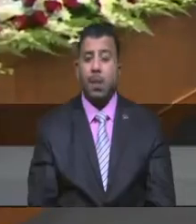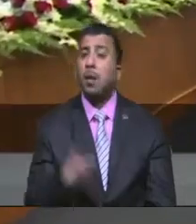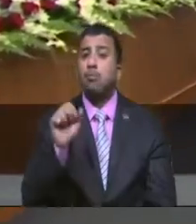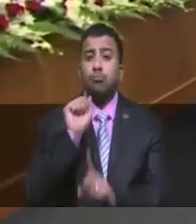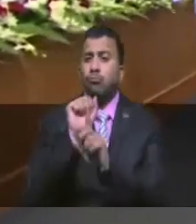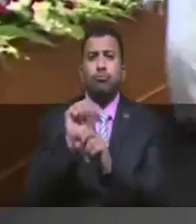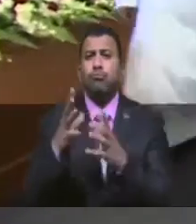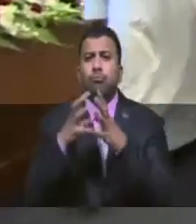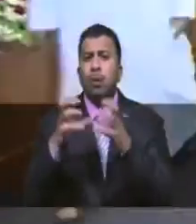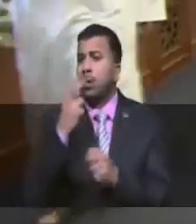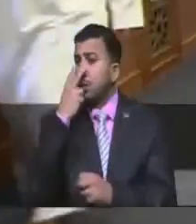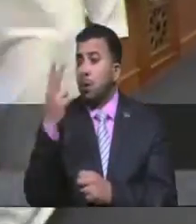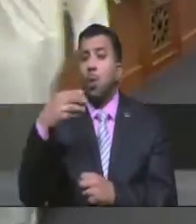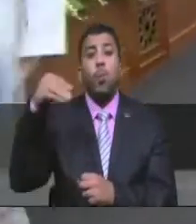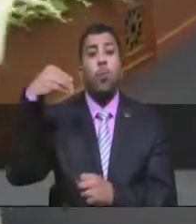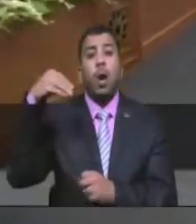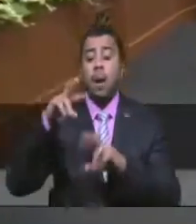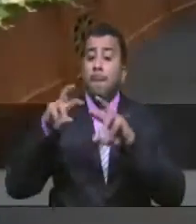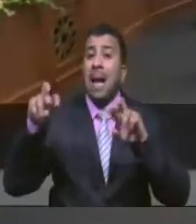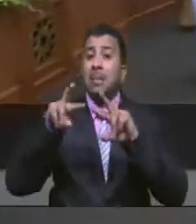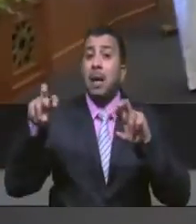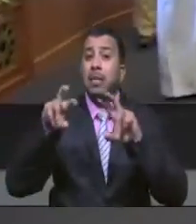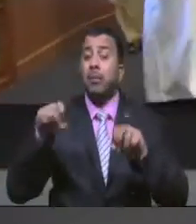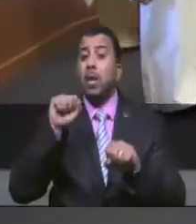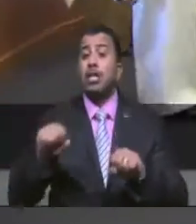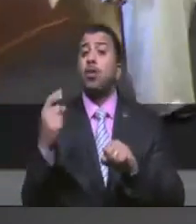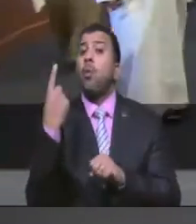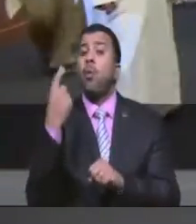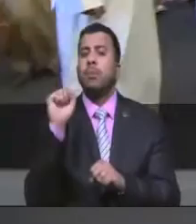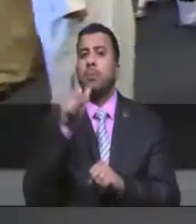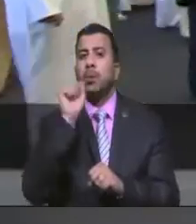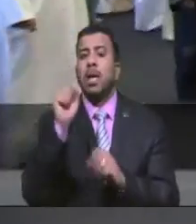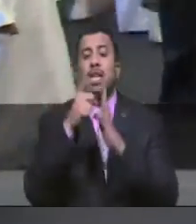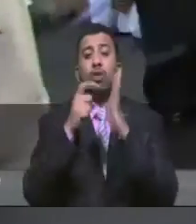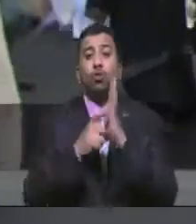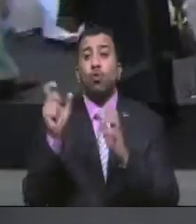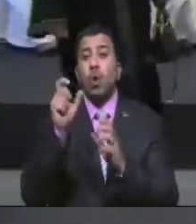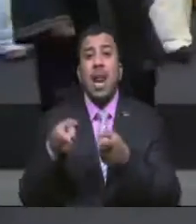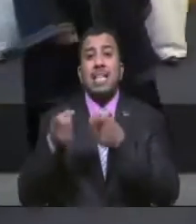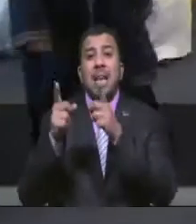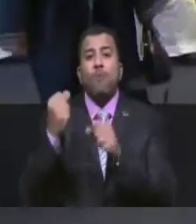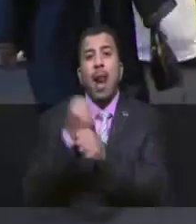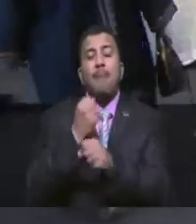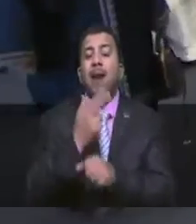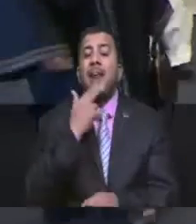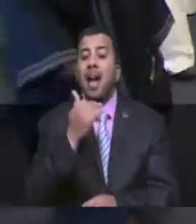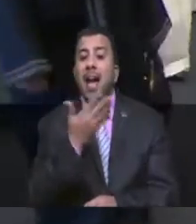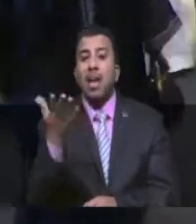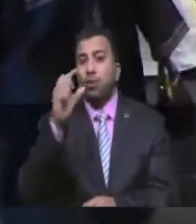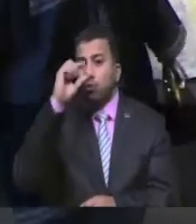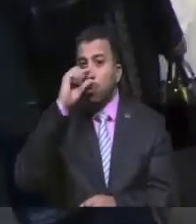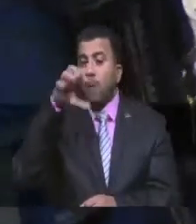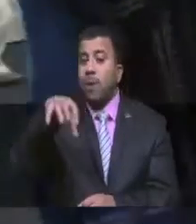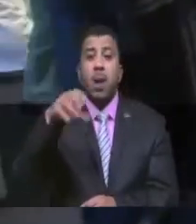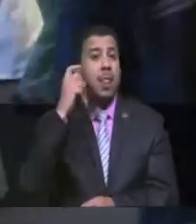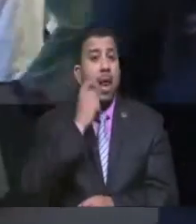ويتضمن الملتقى عرض عدة أوراق بحثية منها الجلسة الأولى لدائرة الشؤون الإسلامية والعمل الخيري في دبي بدولة